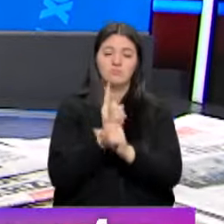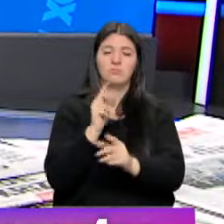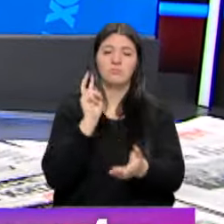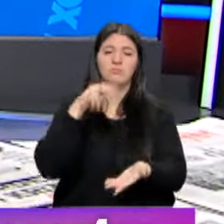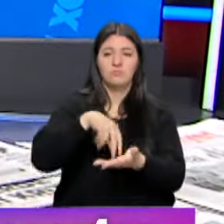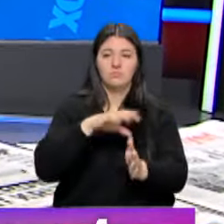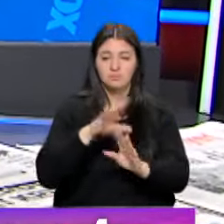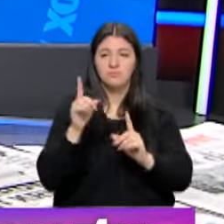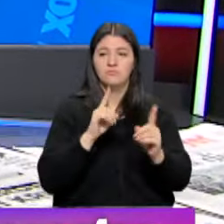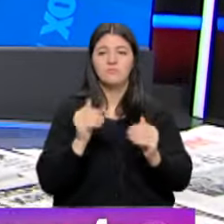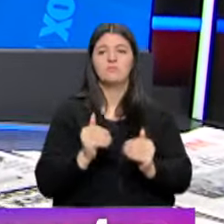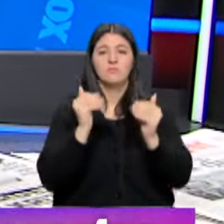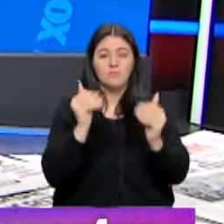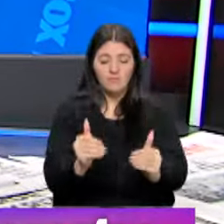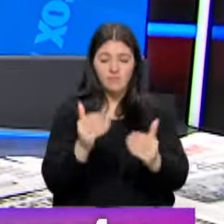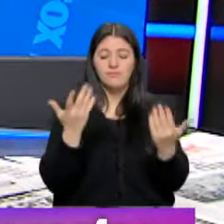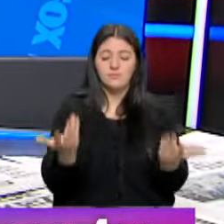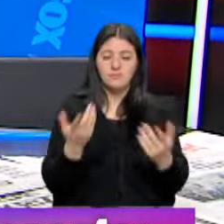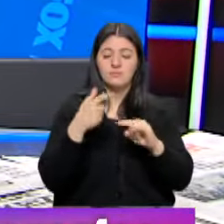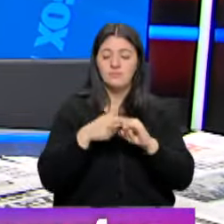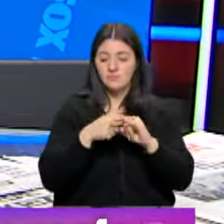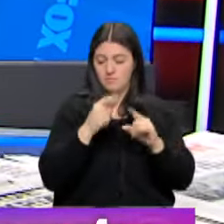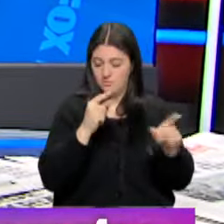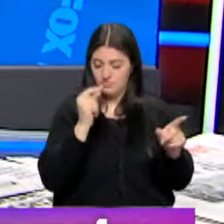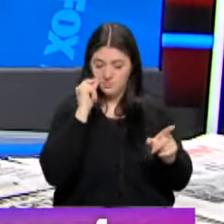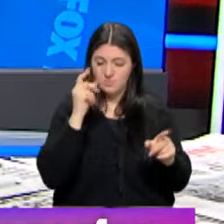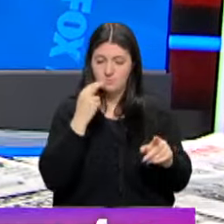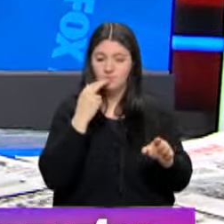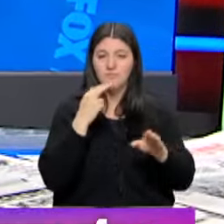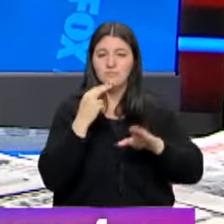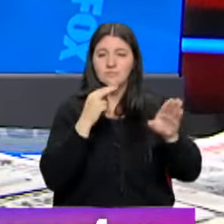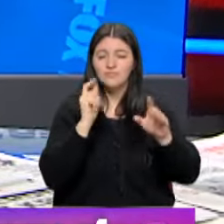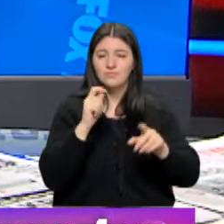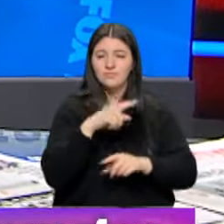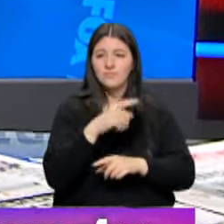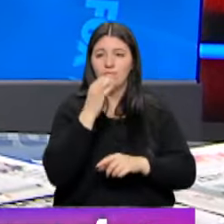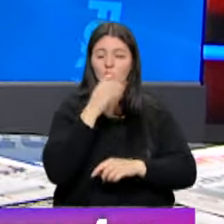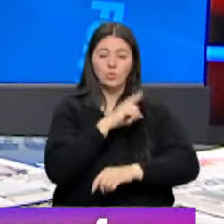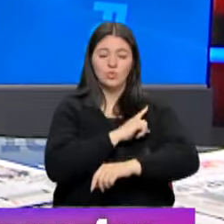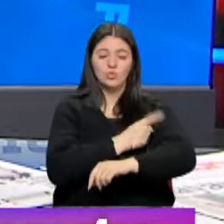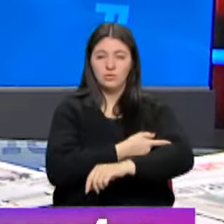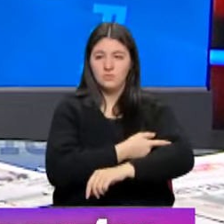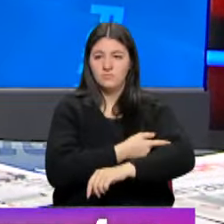çıktılar, dava ertelendi ve Halil Umut Meler orada görev yapan Ankara Gücü